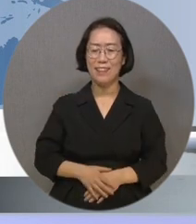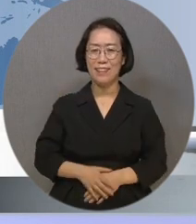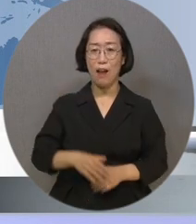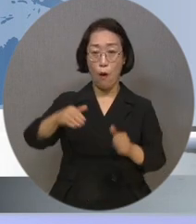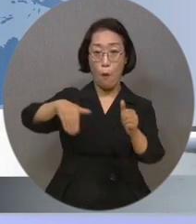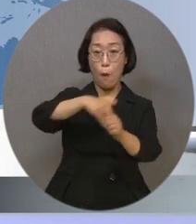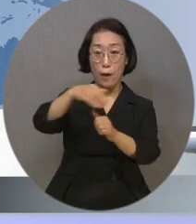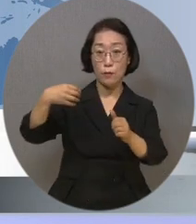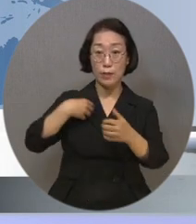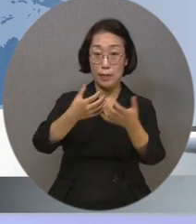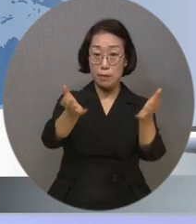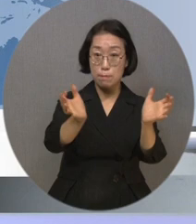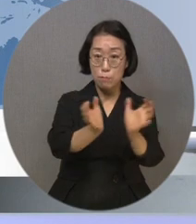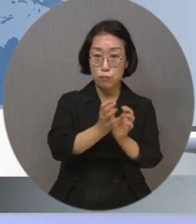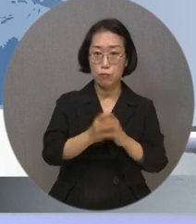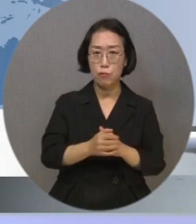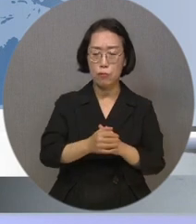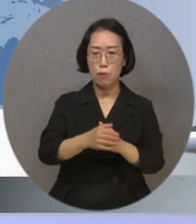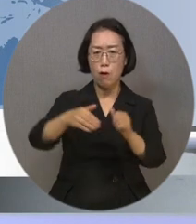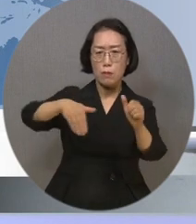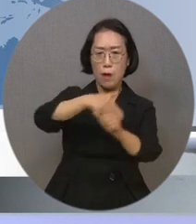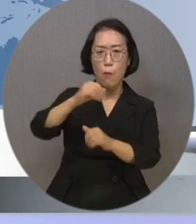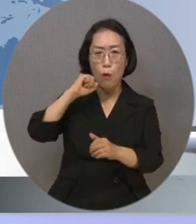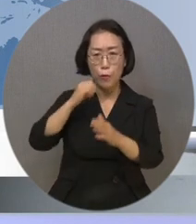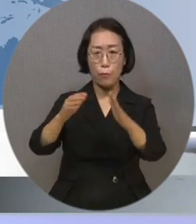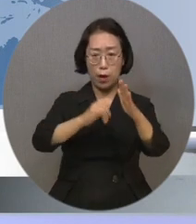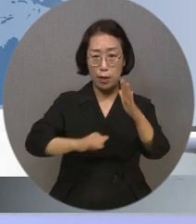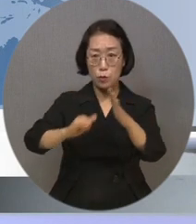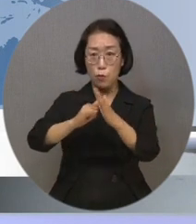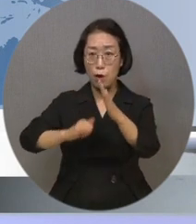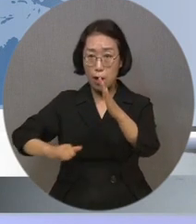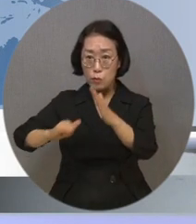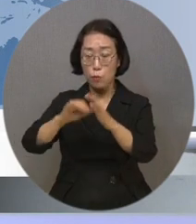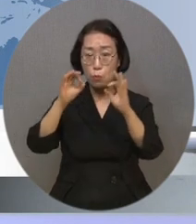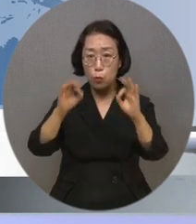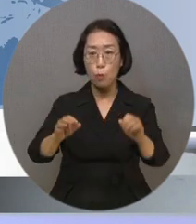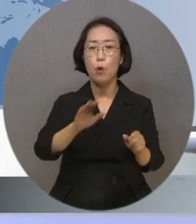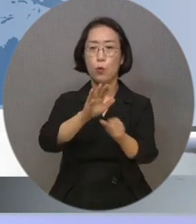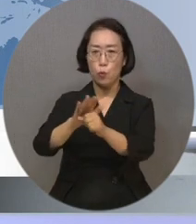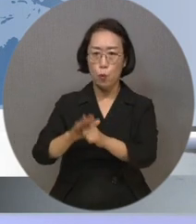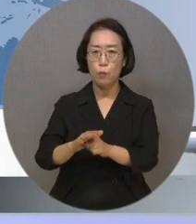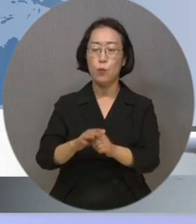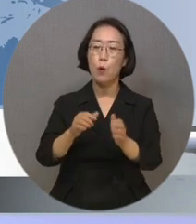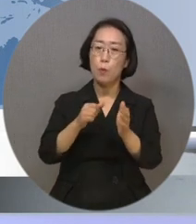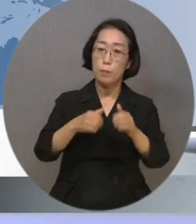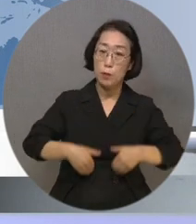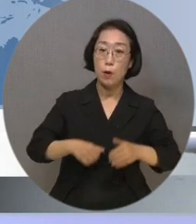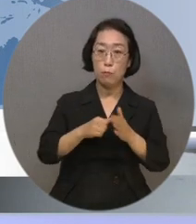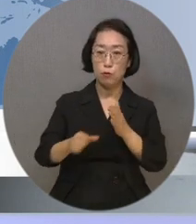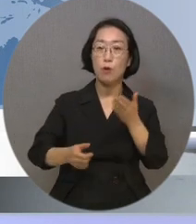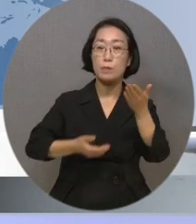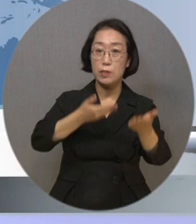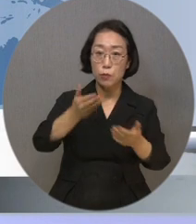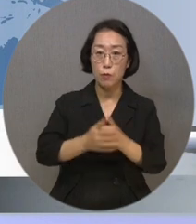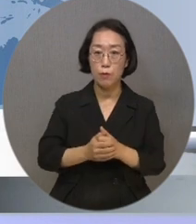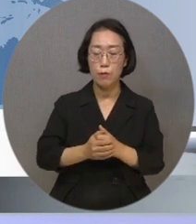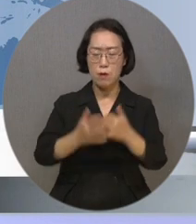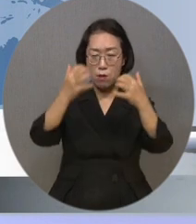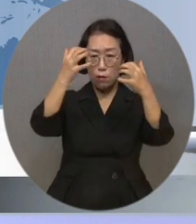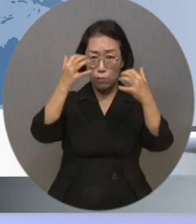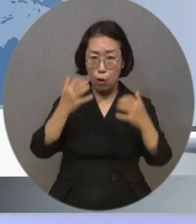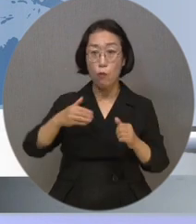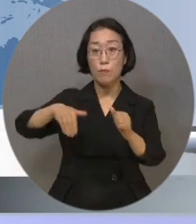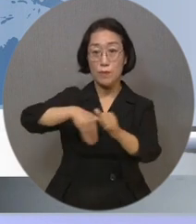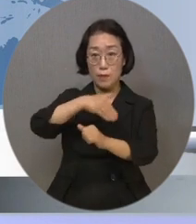환경부는 기후위기 취약계층을 대상으로 폭염 대응 물품 지원과 행동 요령을 안내하고 지자체의 폭염 대응